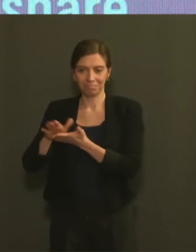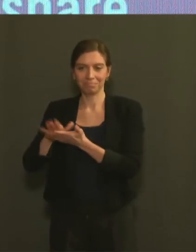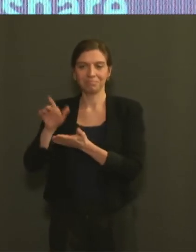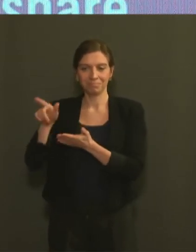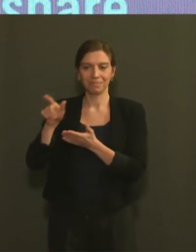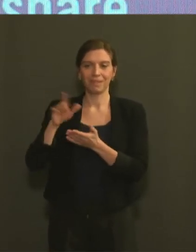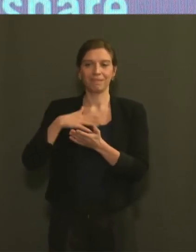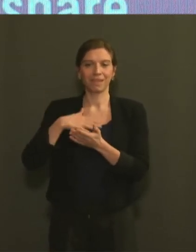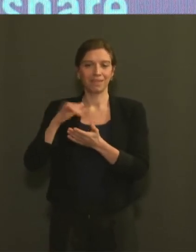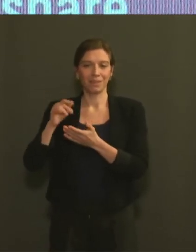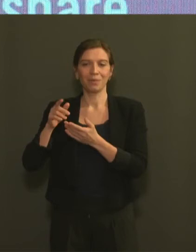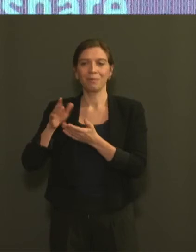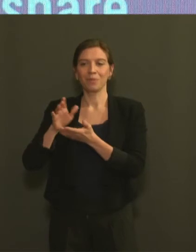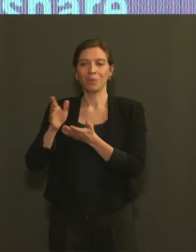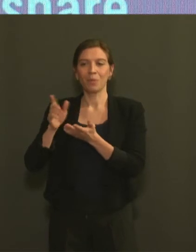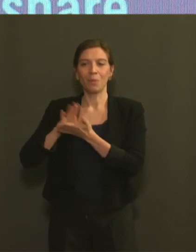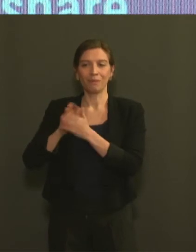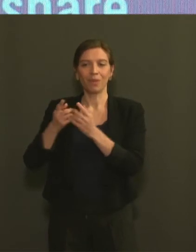comité